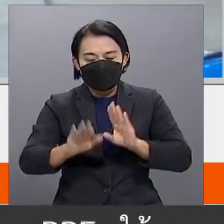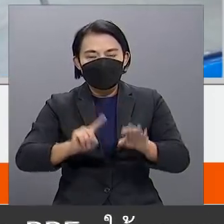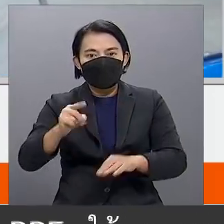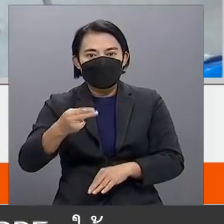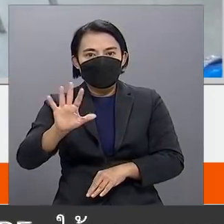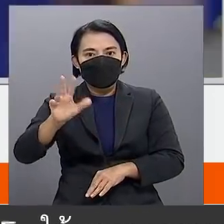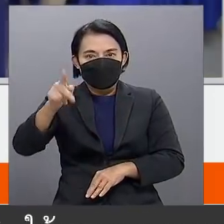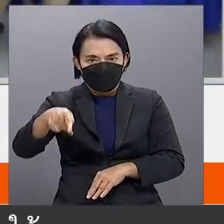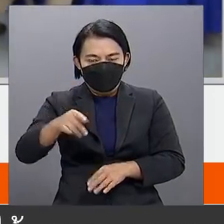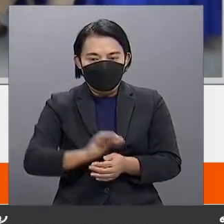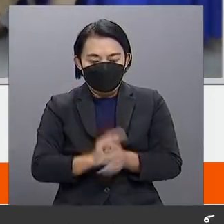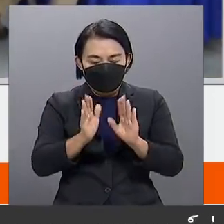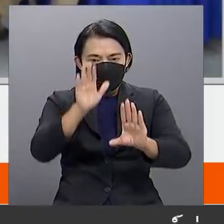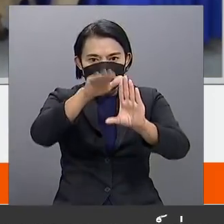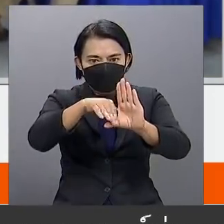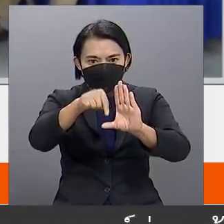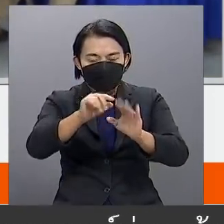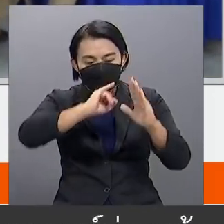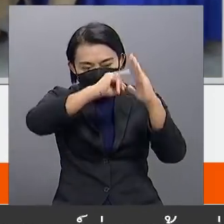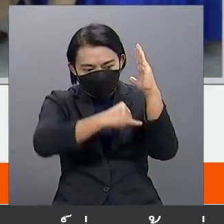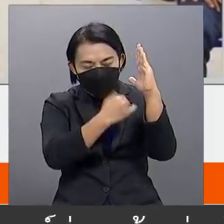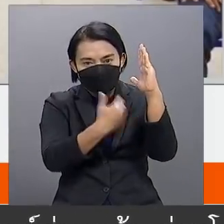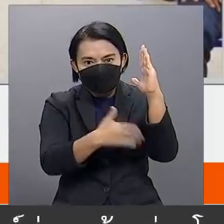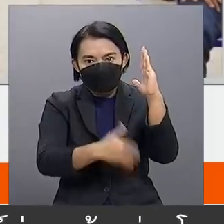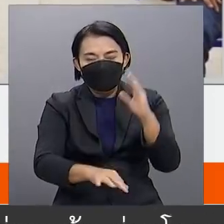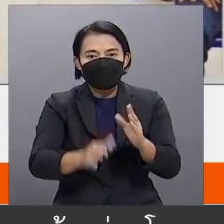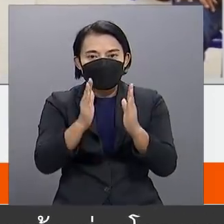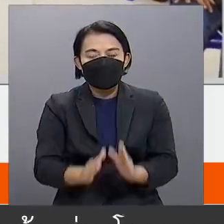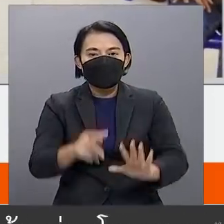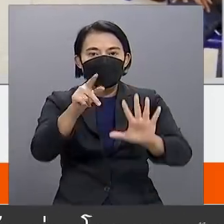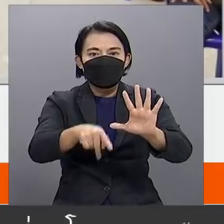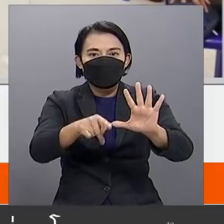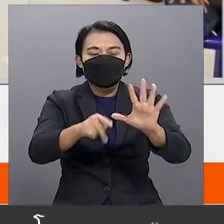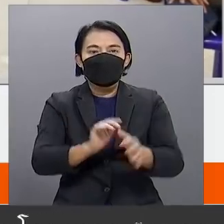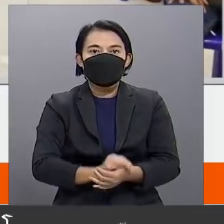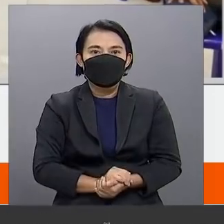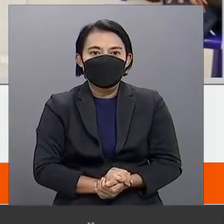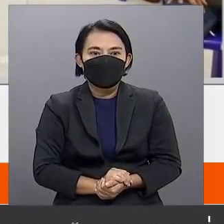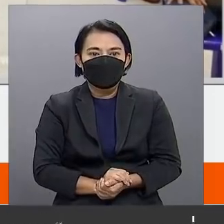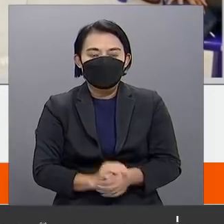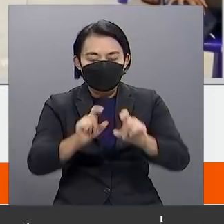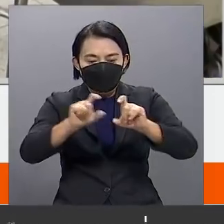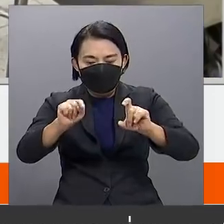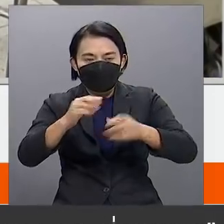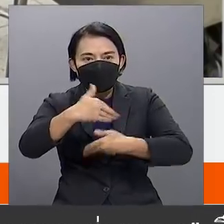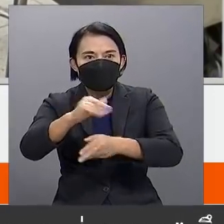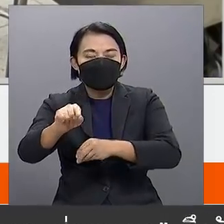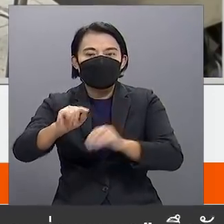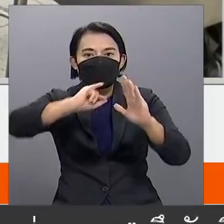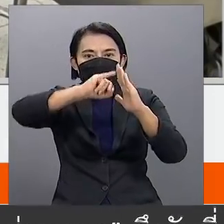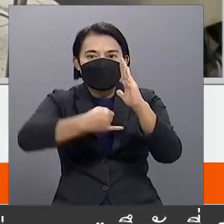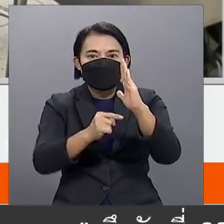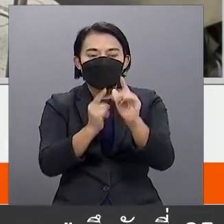nahmeคนไปลเทียนทต่างจางหวัแล้วระมาณสะ 5,000 ph. computers แล